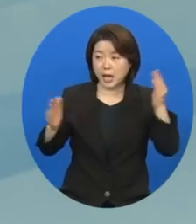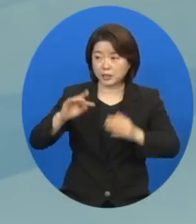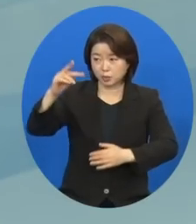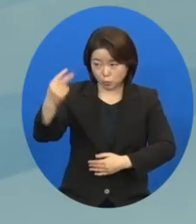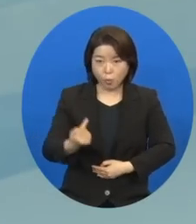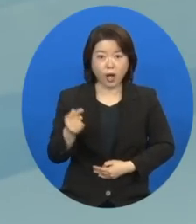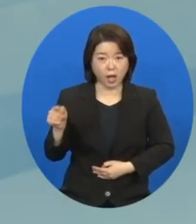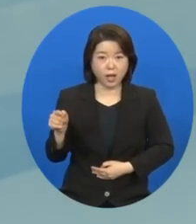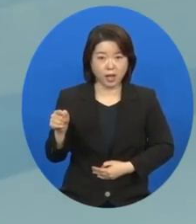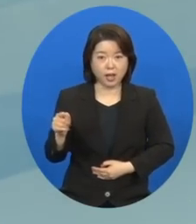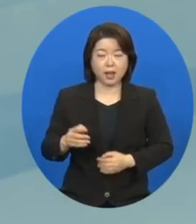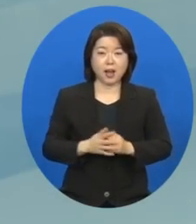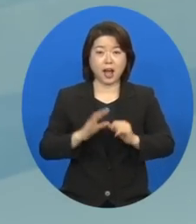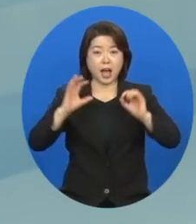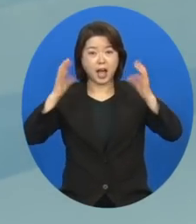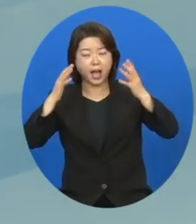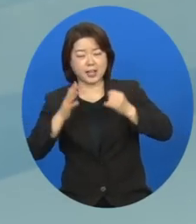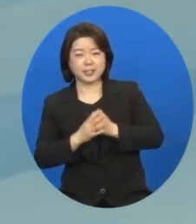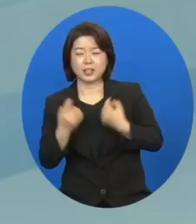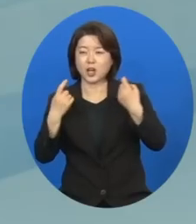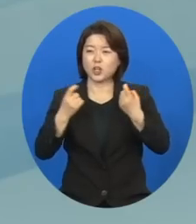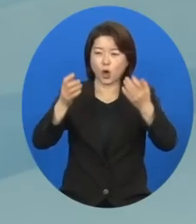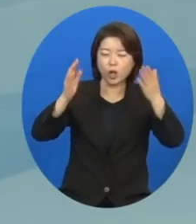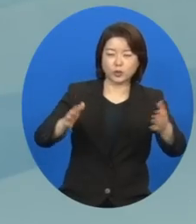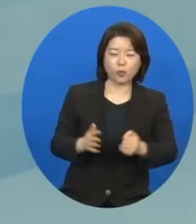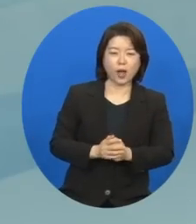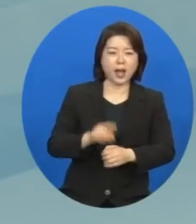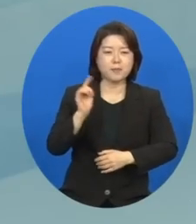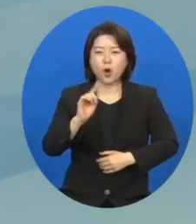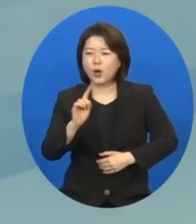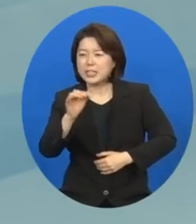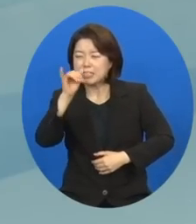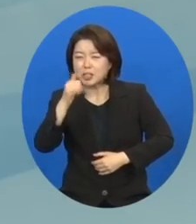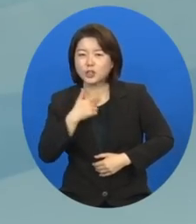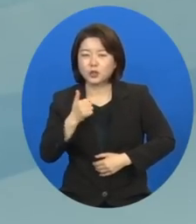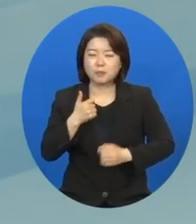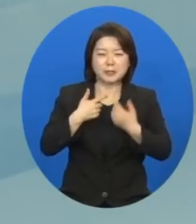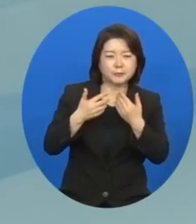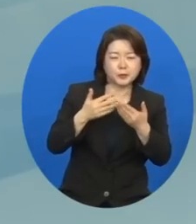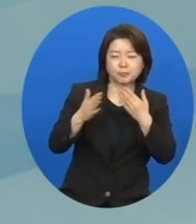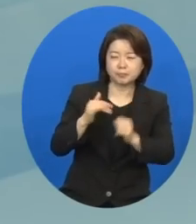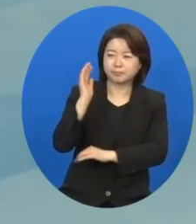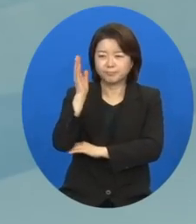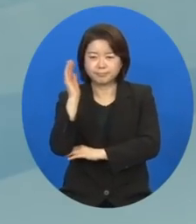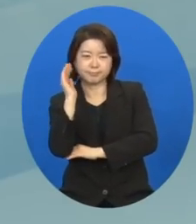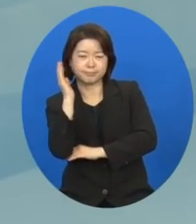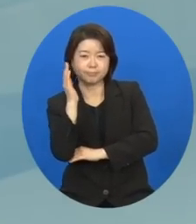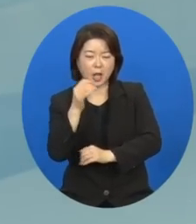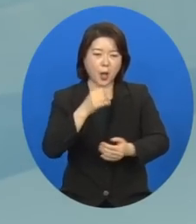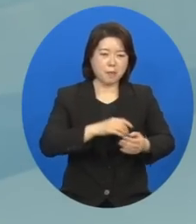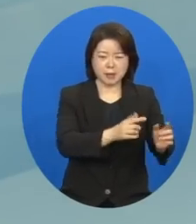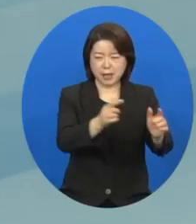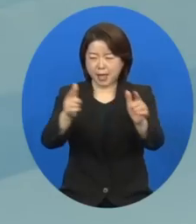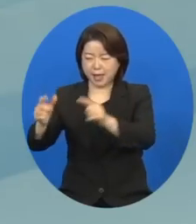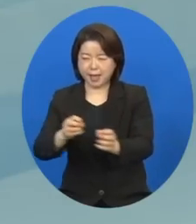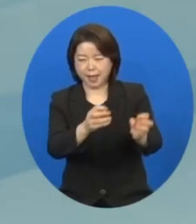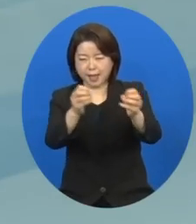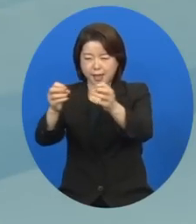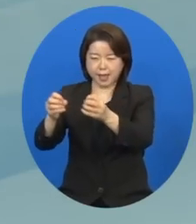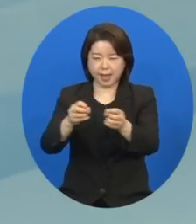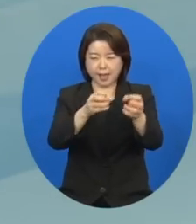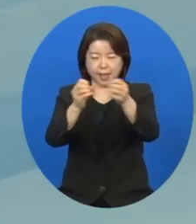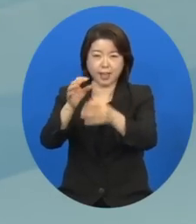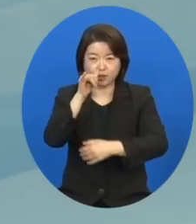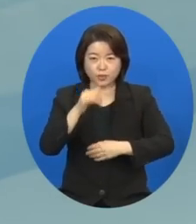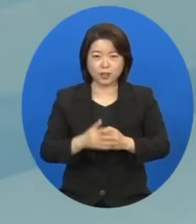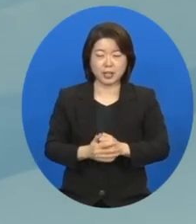돌아왔습니다. 아이들이 여행기간, 이 수학여행 기간 중에 있었던 많은 좋은, 뭐 재미있었던 일들을 막 얘기하는 거예요.